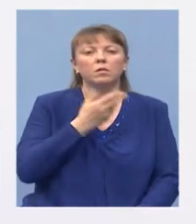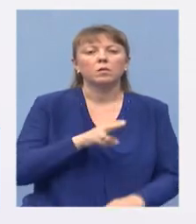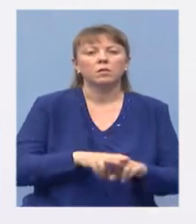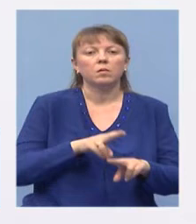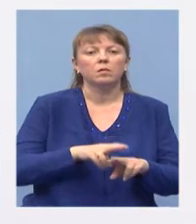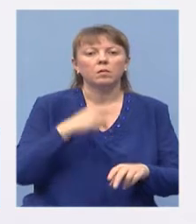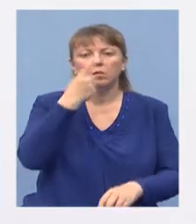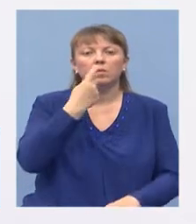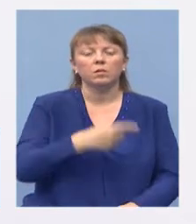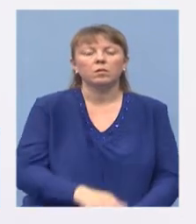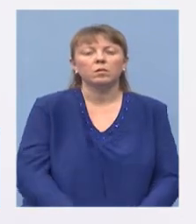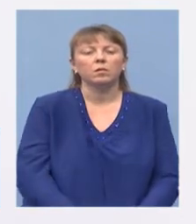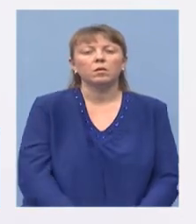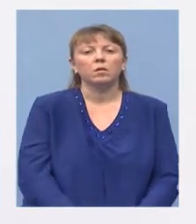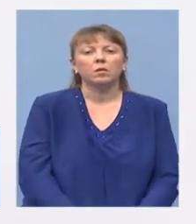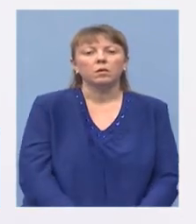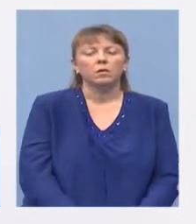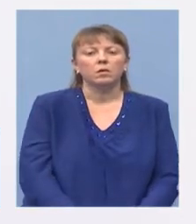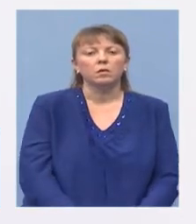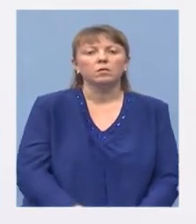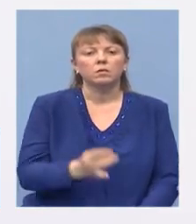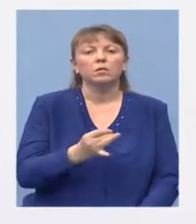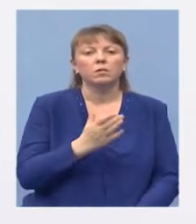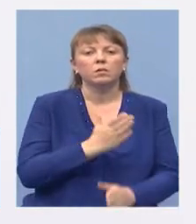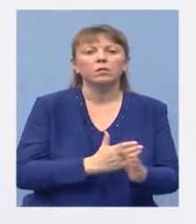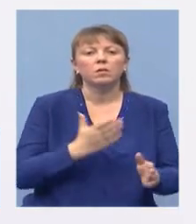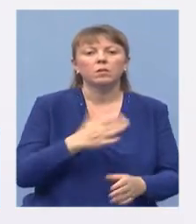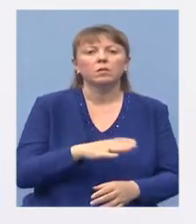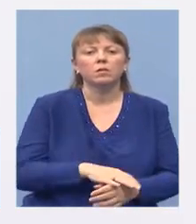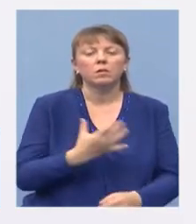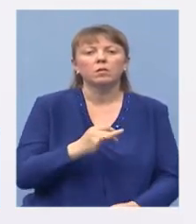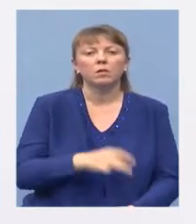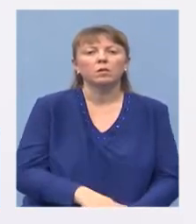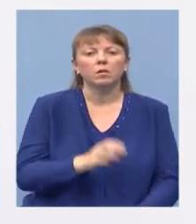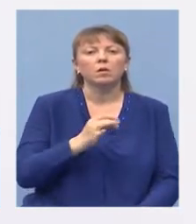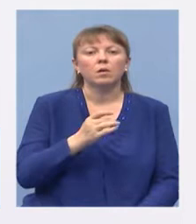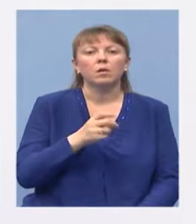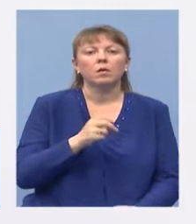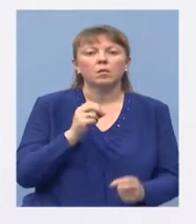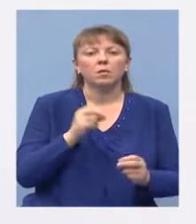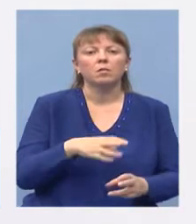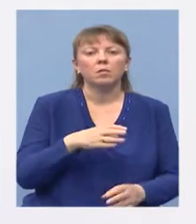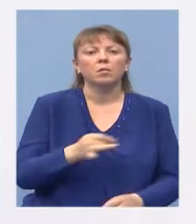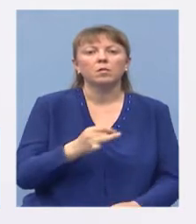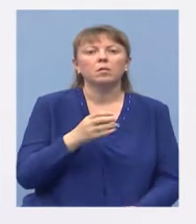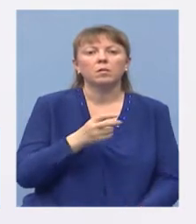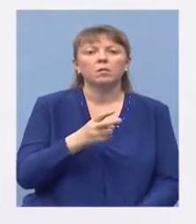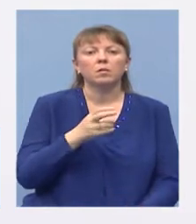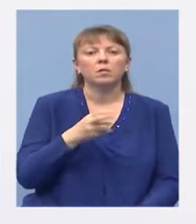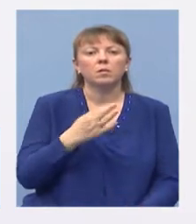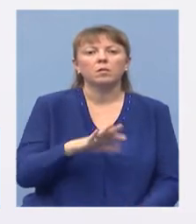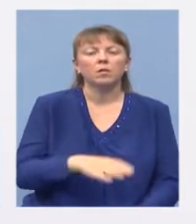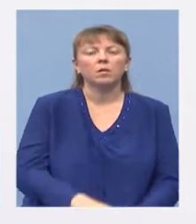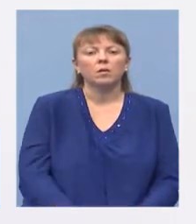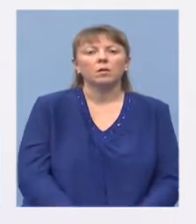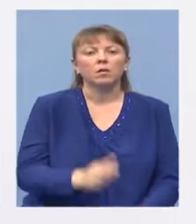и удостоверения личности, обеспечение инвалидов сурдо техническими обязательными гигиеническими средствами, оформление